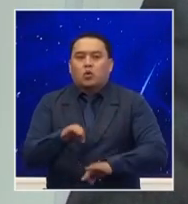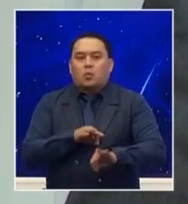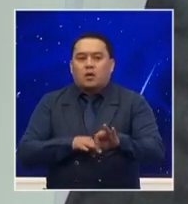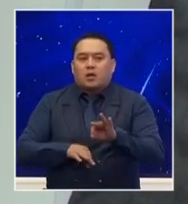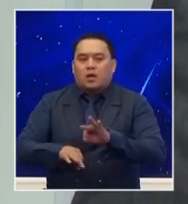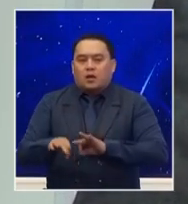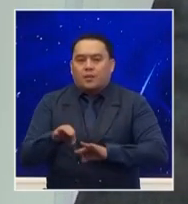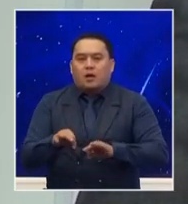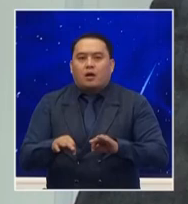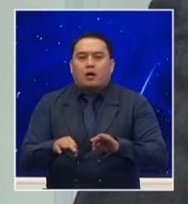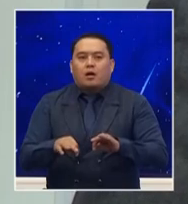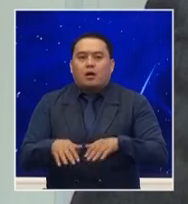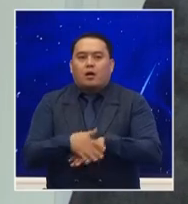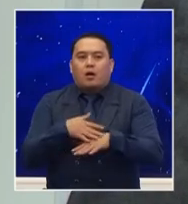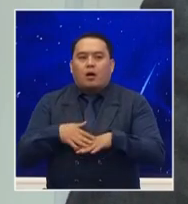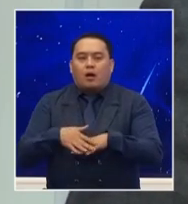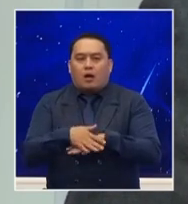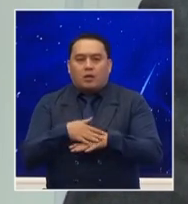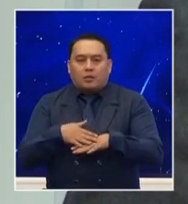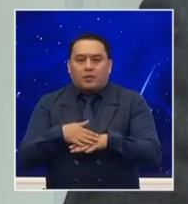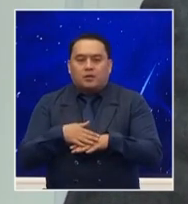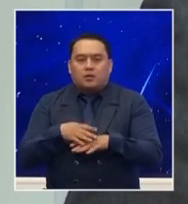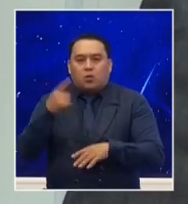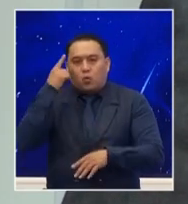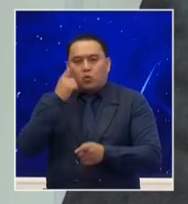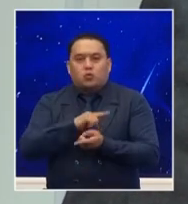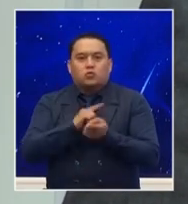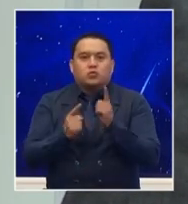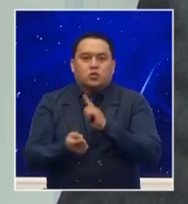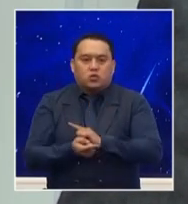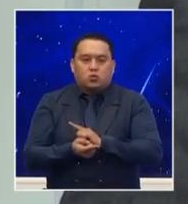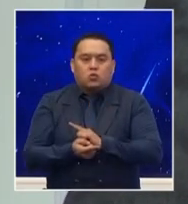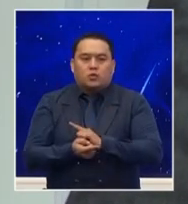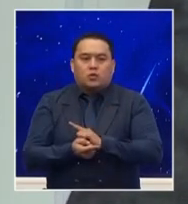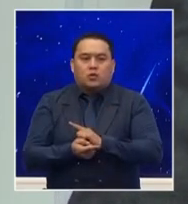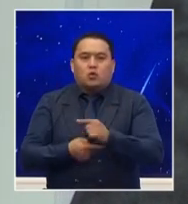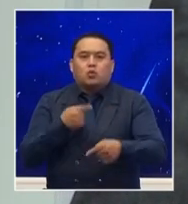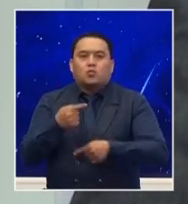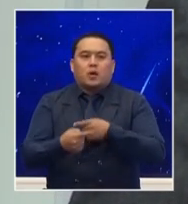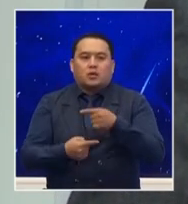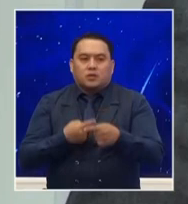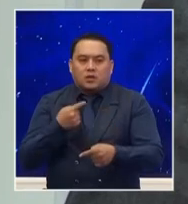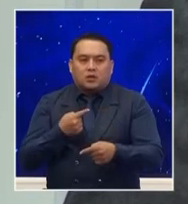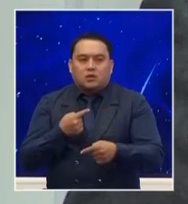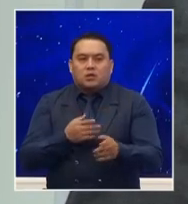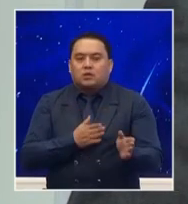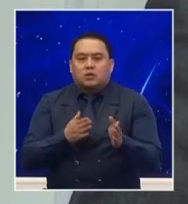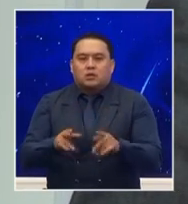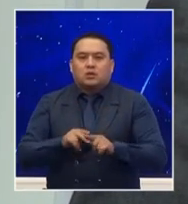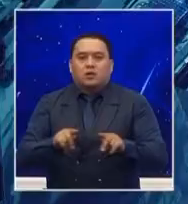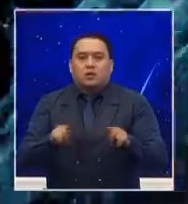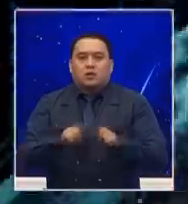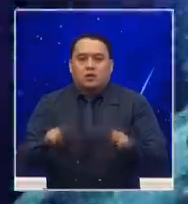аясында халықтың сана сезімін өзгерту ойын біздің өскелең ұрпақтарды тиіс деңгейде тәрбиелеу